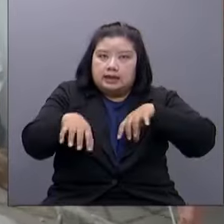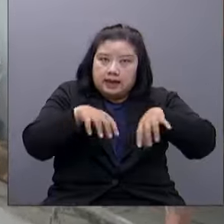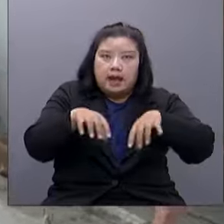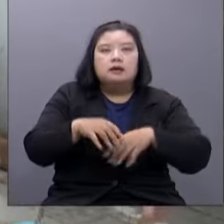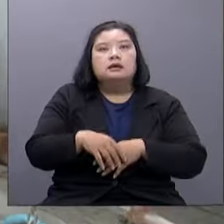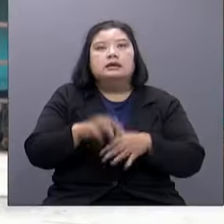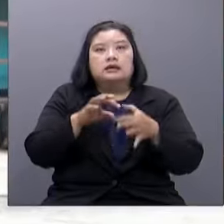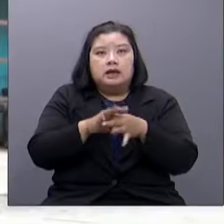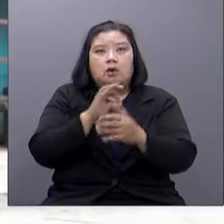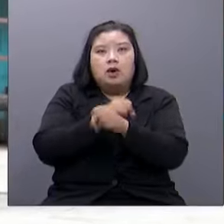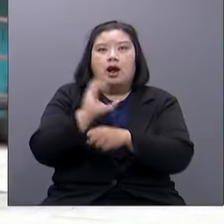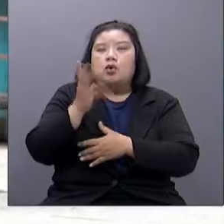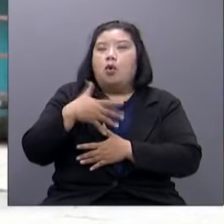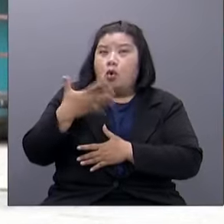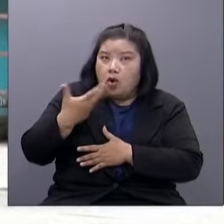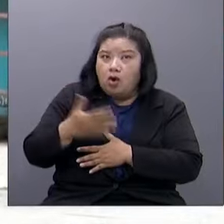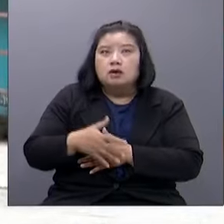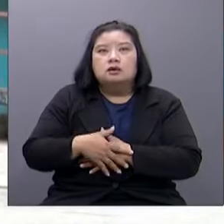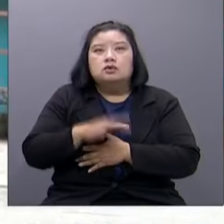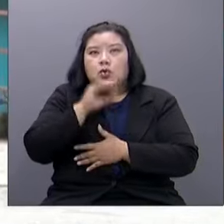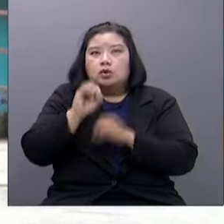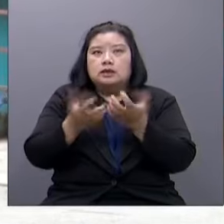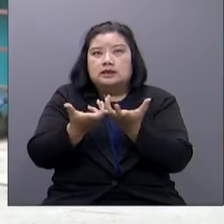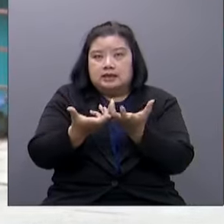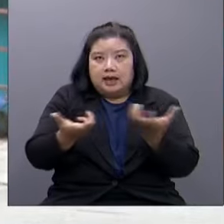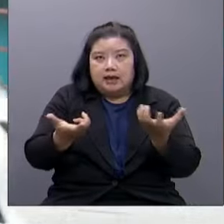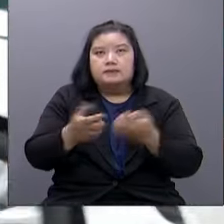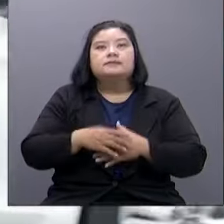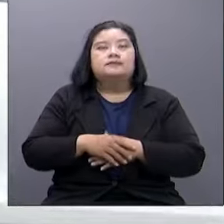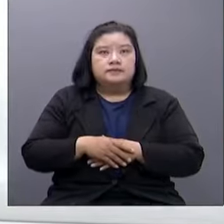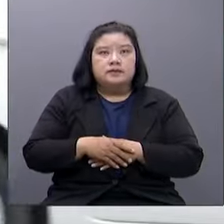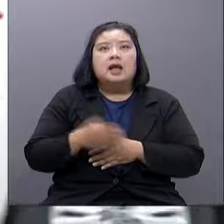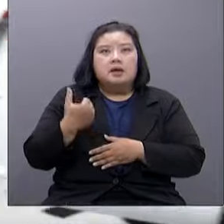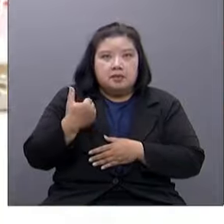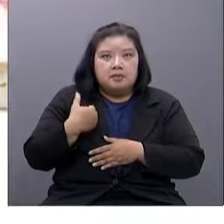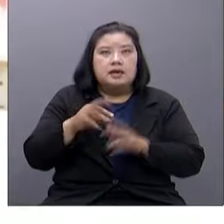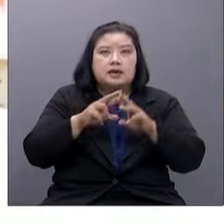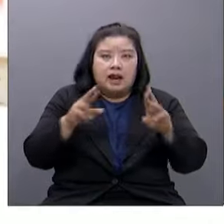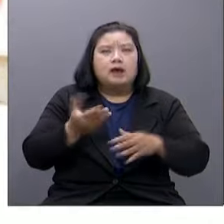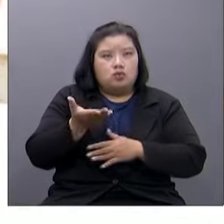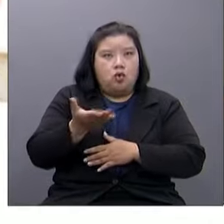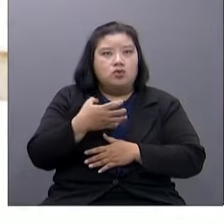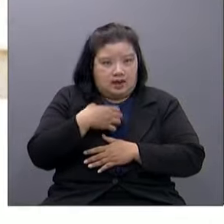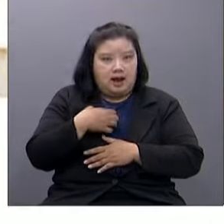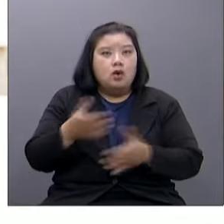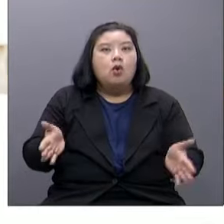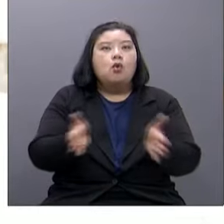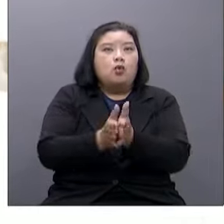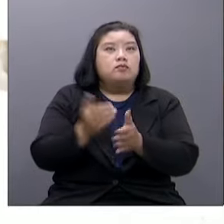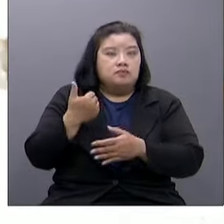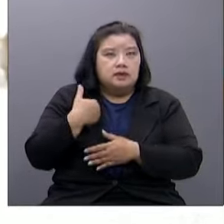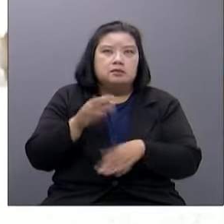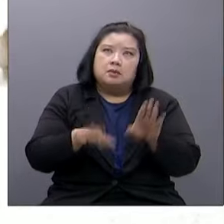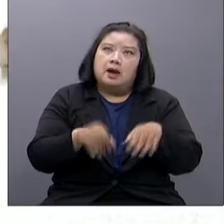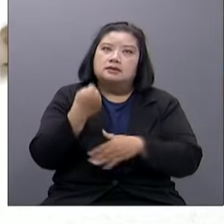าวะโลกร้อนหรือว่า climate change อะไรพวกนี้นะคะก็มีเข้ามาอยู่ในกระบวนการระยะเริ่มต้นในปัจจุบันเนี่ยประมาณ10